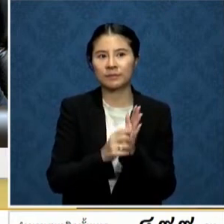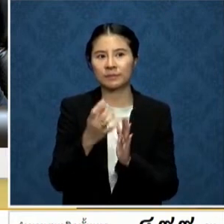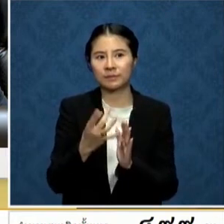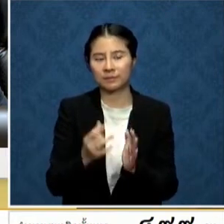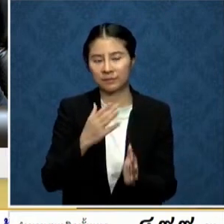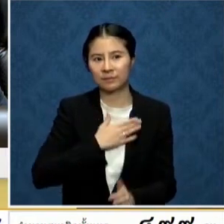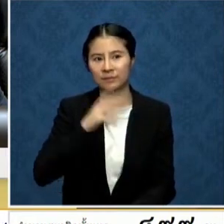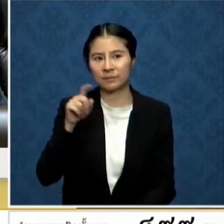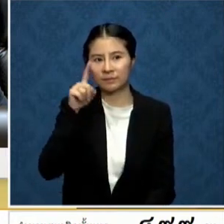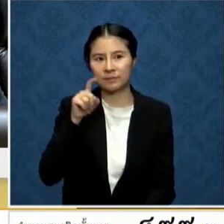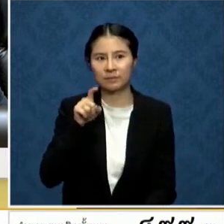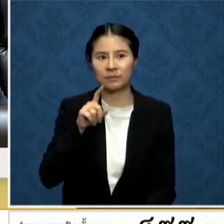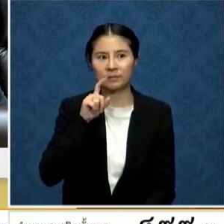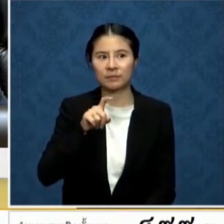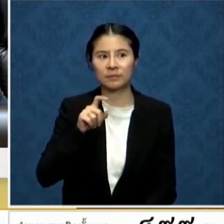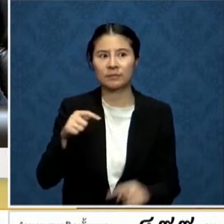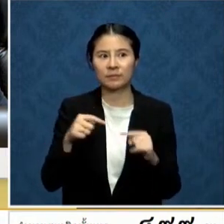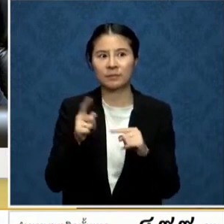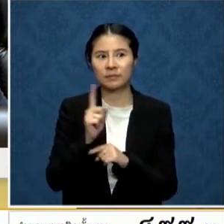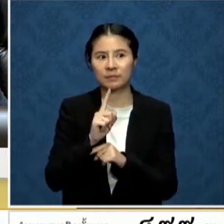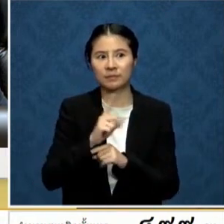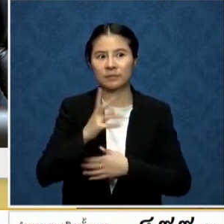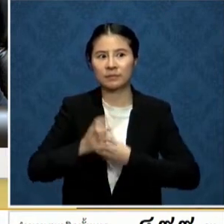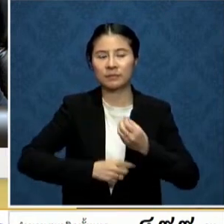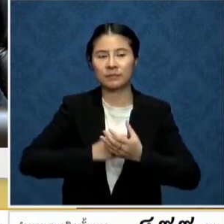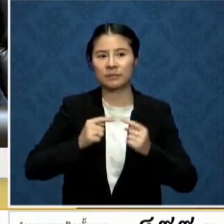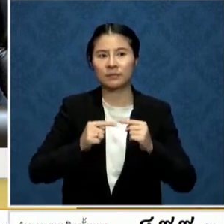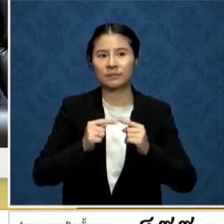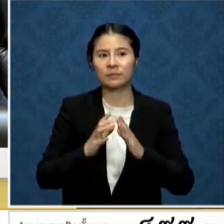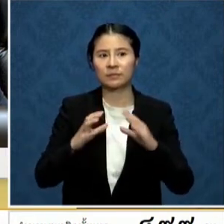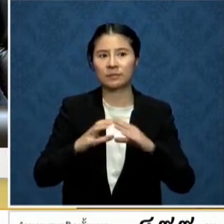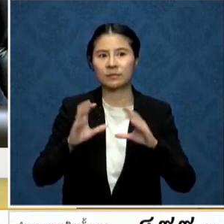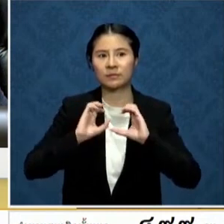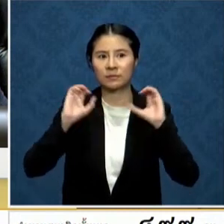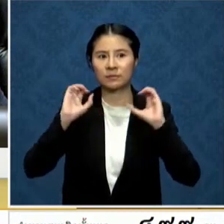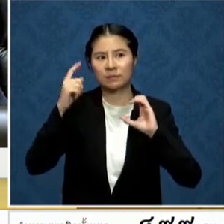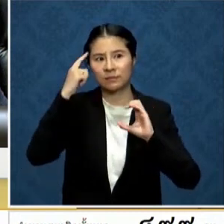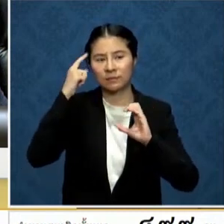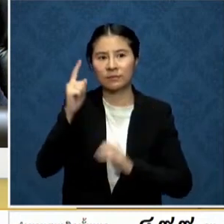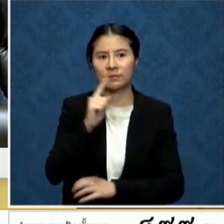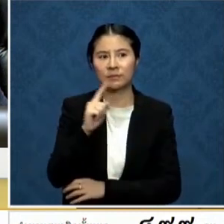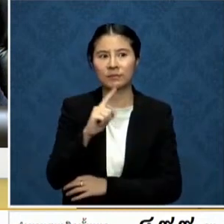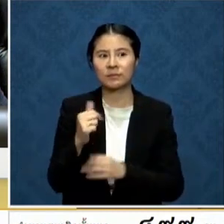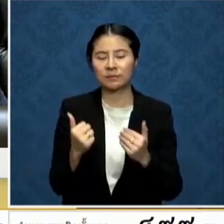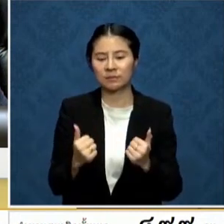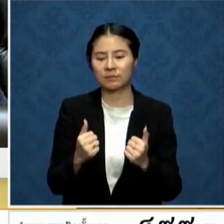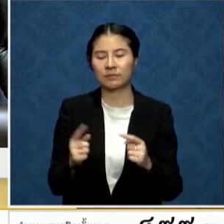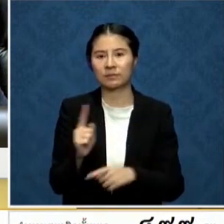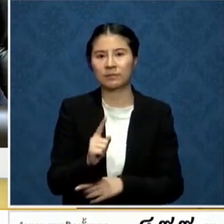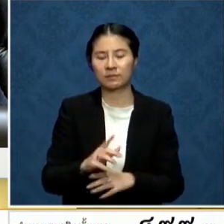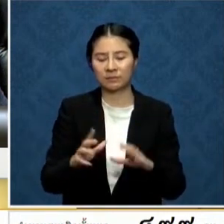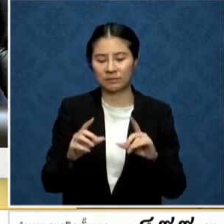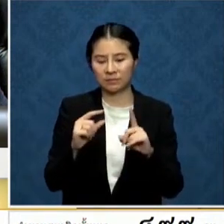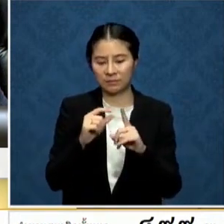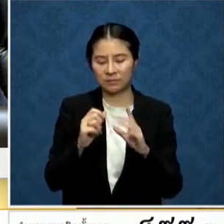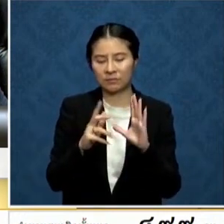แรกที่ผมอยากจะถามกลับไปซึ่งมาจากสิ่งที่ท่านอภิปรายกันจากฝารัฐบาลคือท่านคิดจริงๆหรอครับว่าตอนนี้เราอยู่ในข้อบังคับ